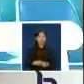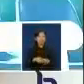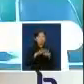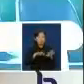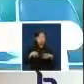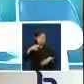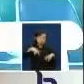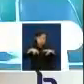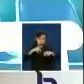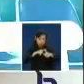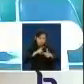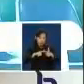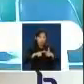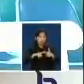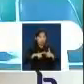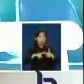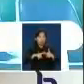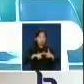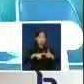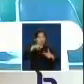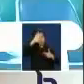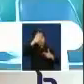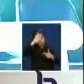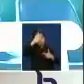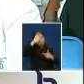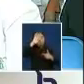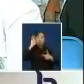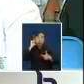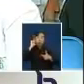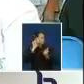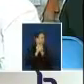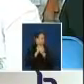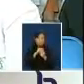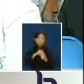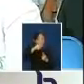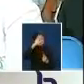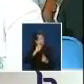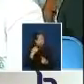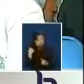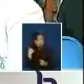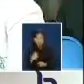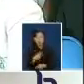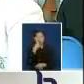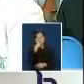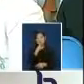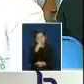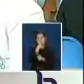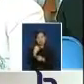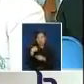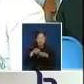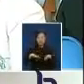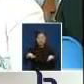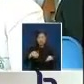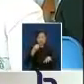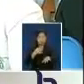มือเท้าปากแล้วโรคอะไรอีกบ้างครับที่จะเตือนคุณพ่อคุณแม่นะครับ ถ้าเป็นช่วงนี้ก็เป็นโรคหวัดนะคะโรคหวัดน้ำมูกเนี่ยค่ะตัวเด็กเล็กๆเนี่ยเว